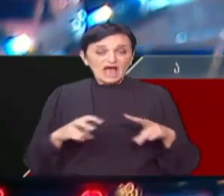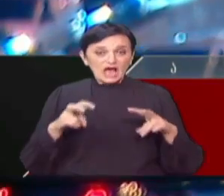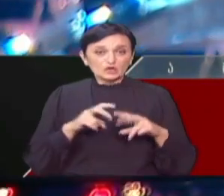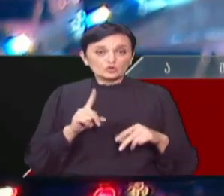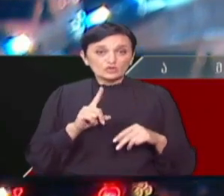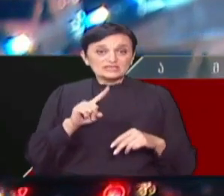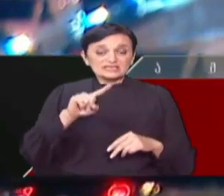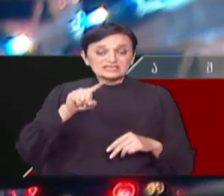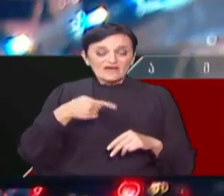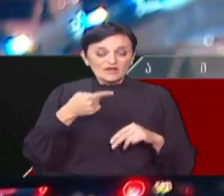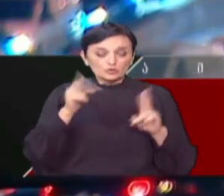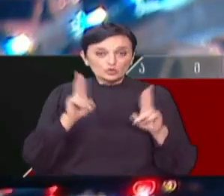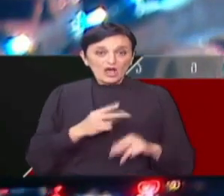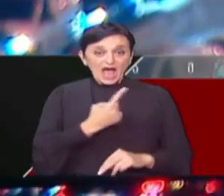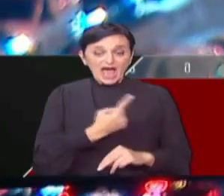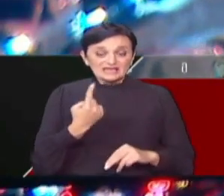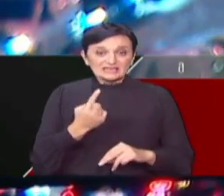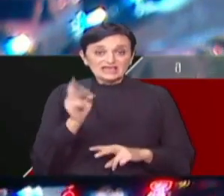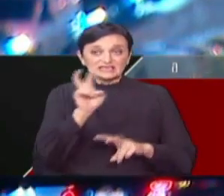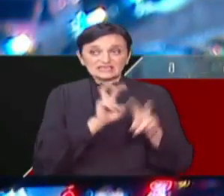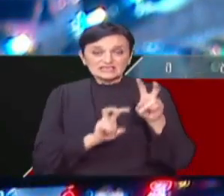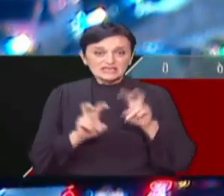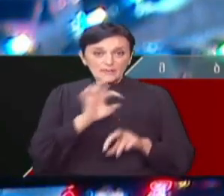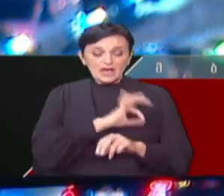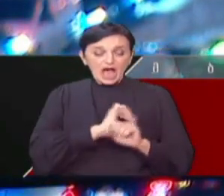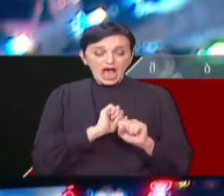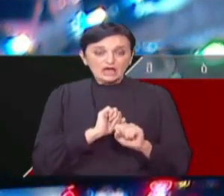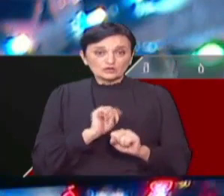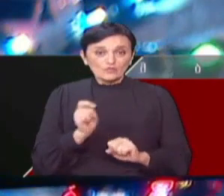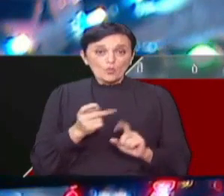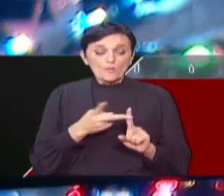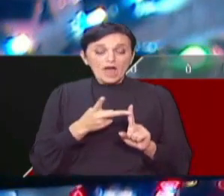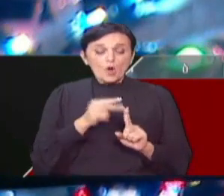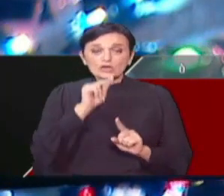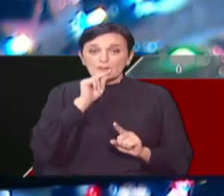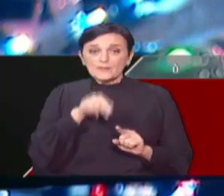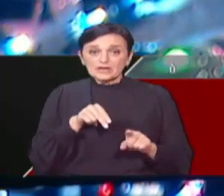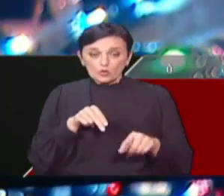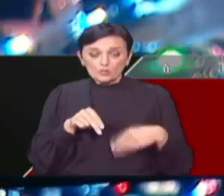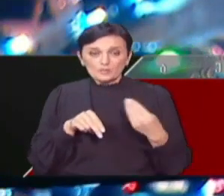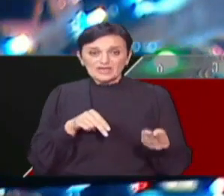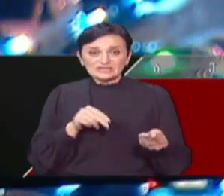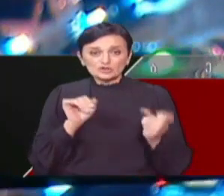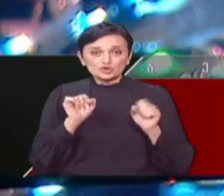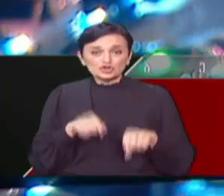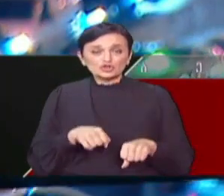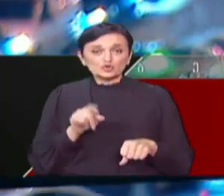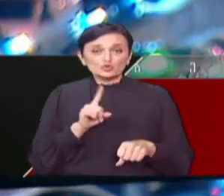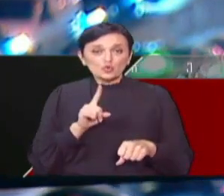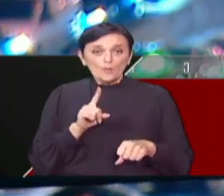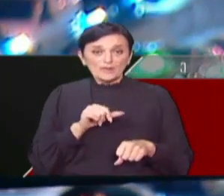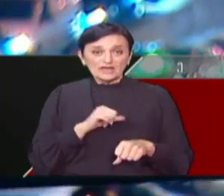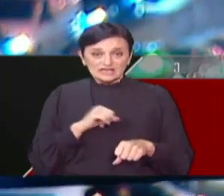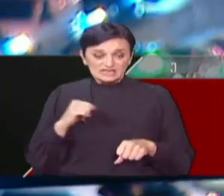რომ სავალდებულო წესით ერთ-ერთ ძებნილს დაენიშნება ადვოკატი, მეორე ბრალდებულს კი მიეცა შესაძლებლობა, რომ